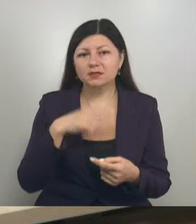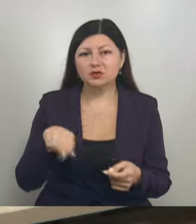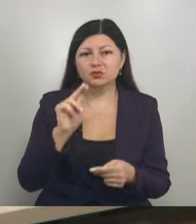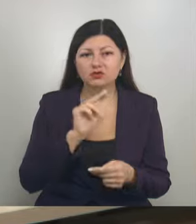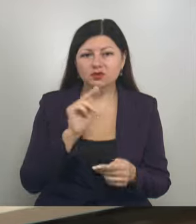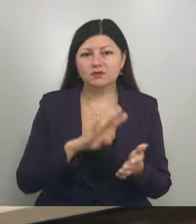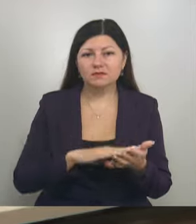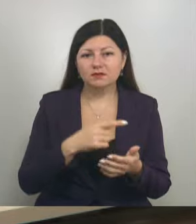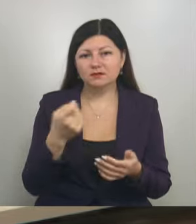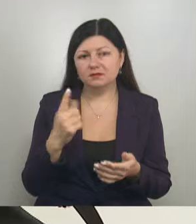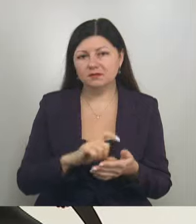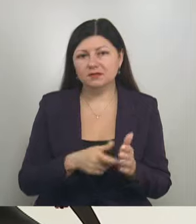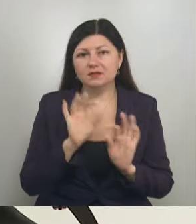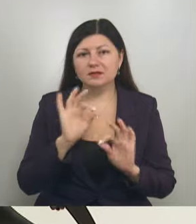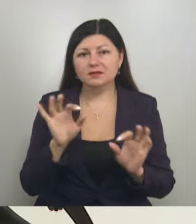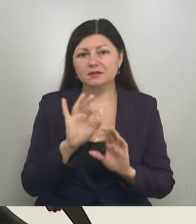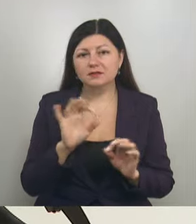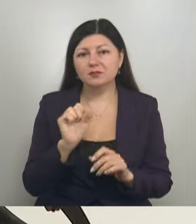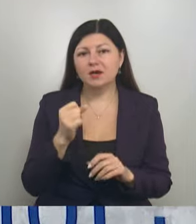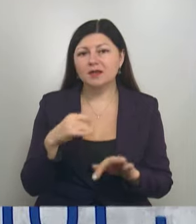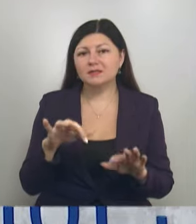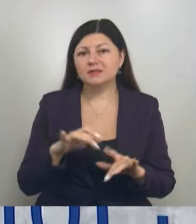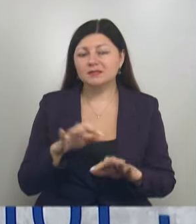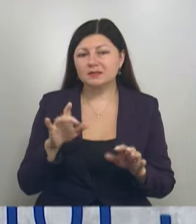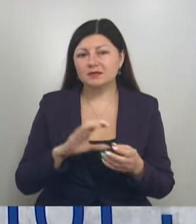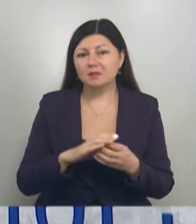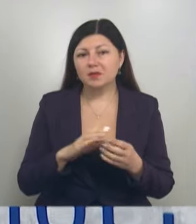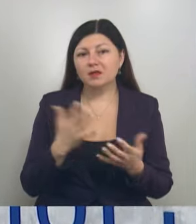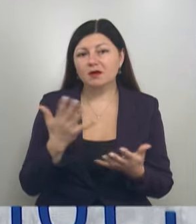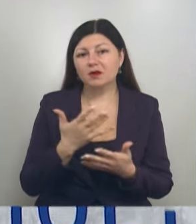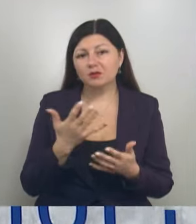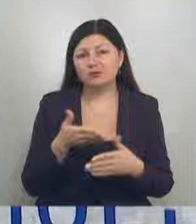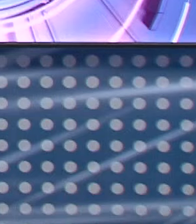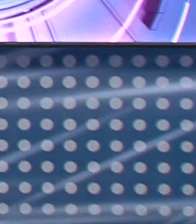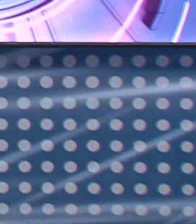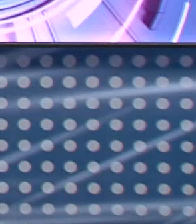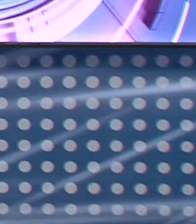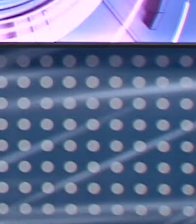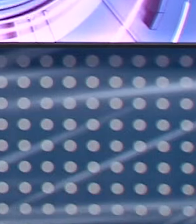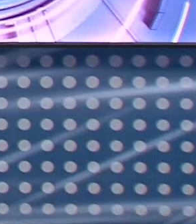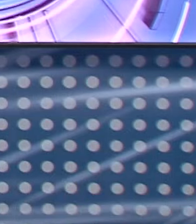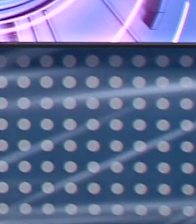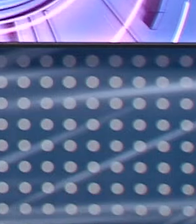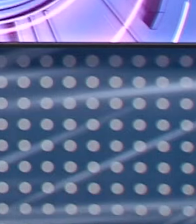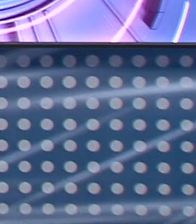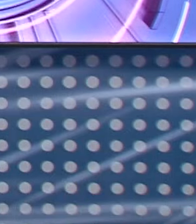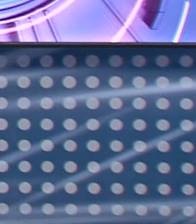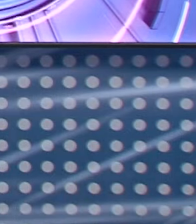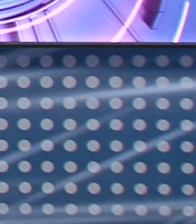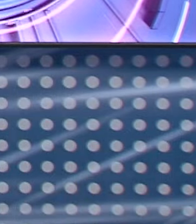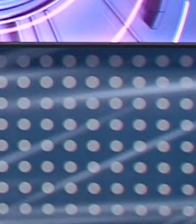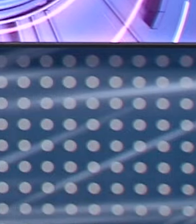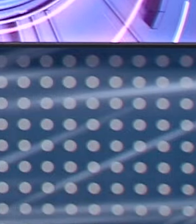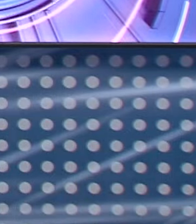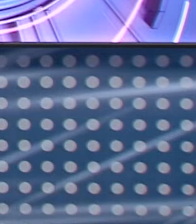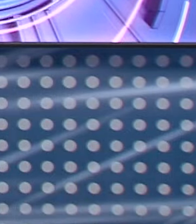9-11 классов? Расскажем о белгородской IT-компании, в которой мотивируют будущих специалистов отрасли. Это лишь некоторые темы выпуска,